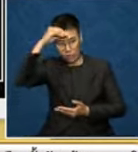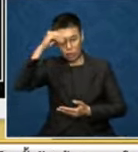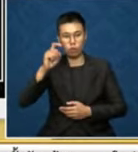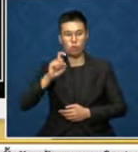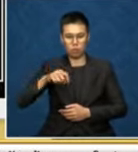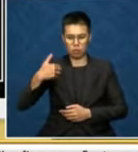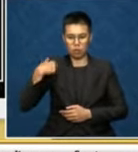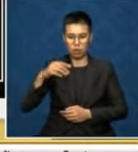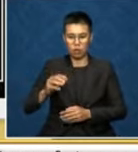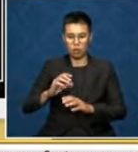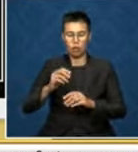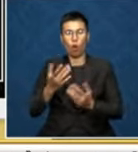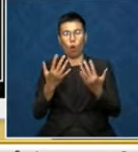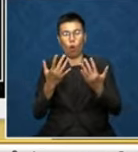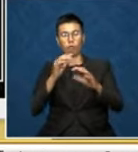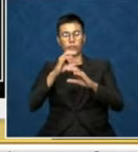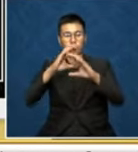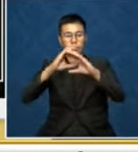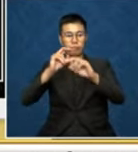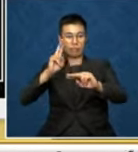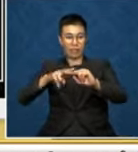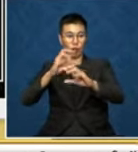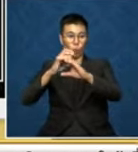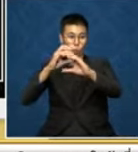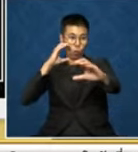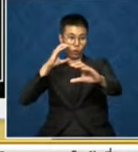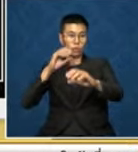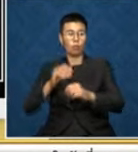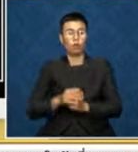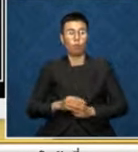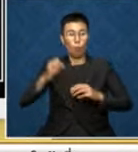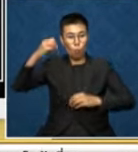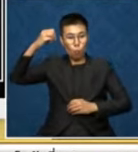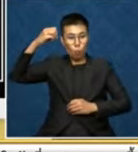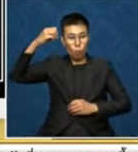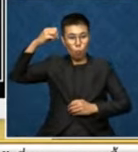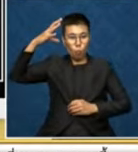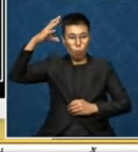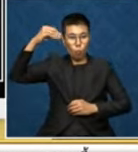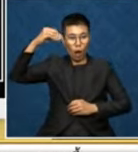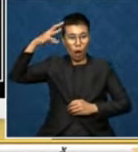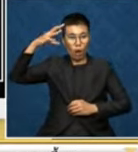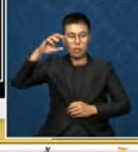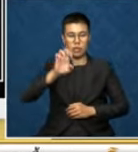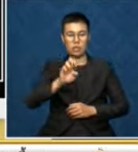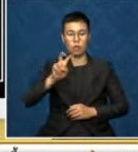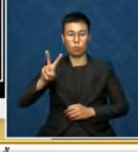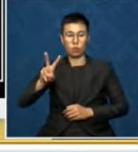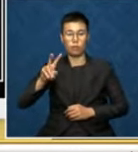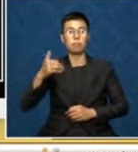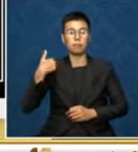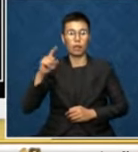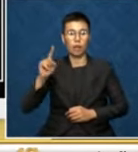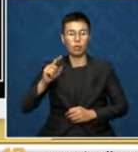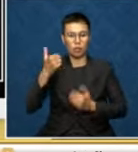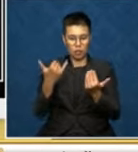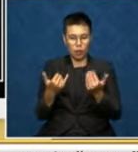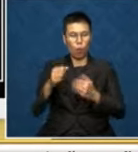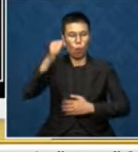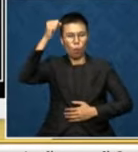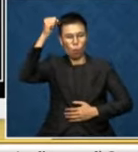ยสารนะครับทุกวันนี้นะครับพี่น้องประชาชนชาวเขต8จังหวัดนนทบุรีนะครับโหนรถ2แถวนะครับลูกหลาน